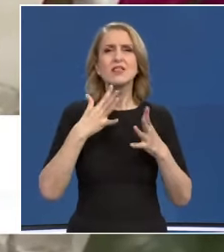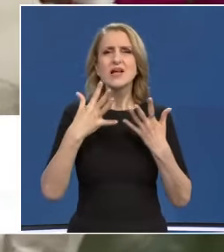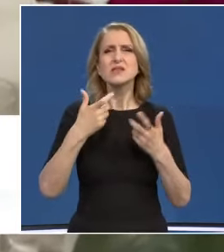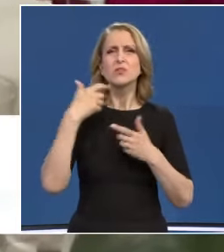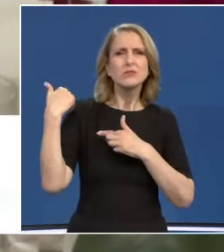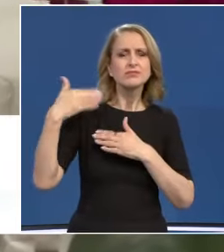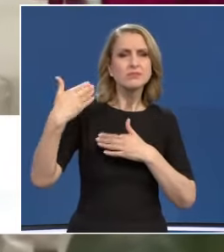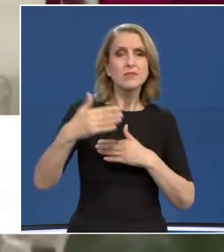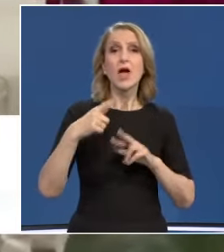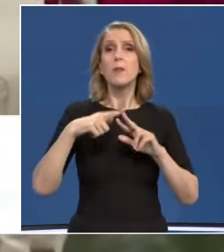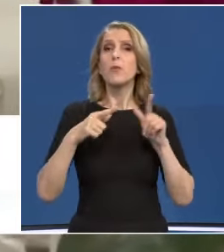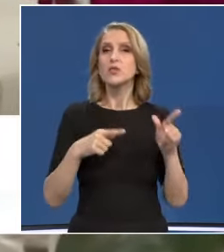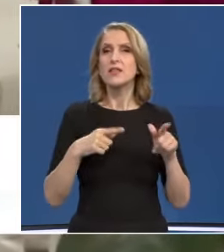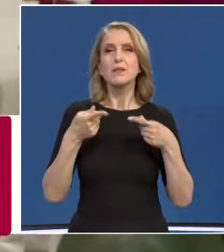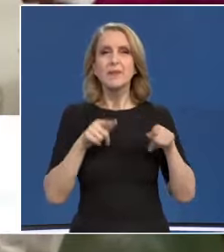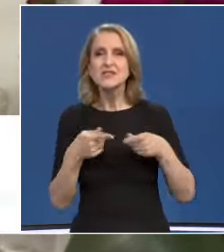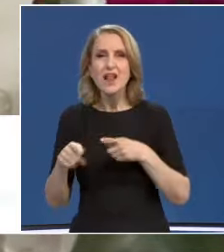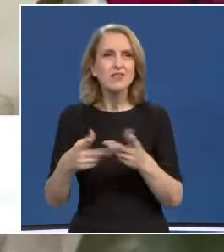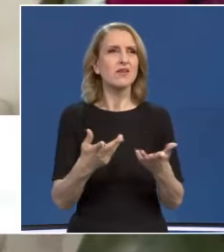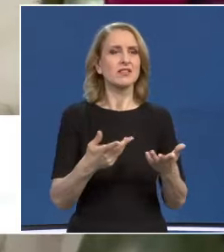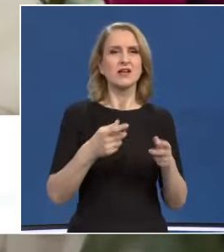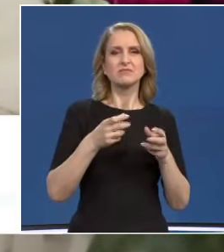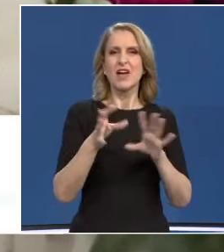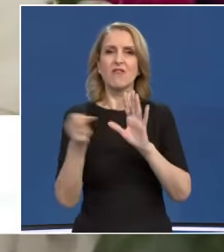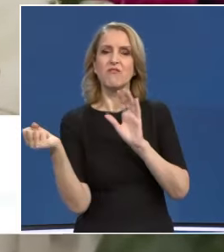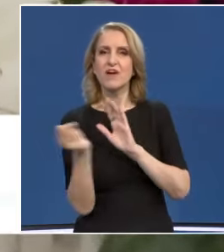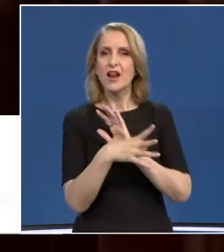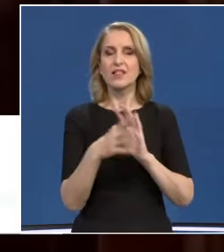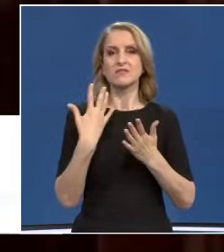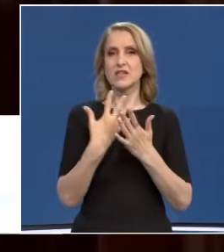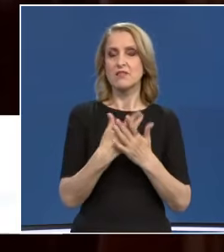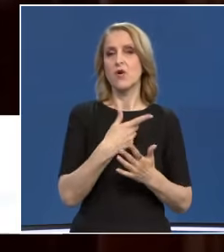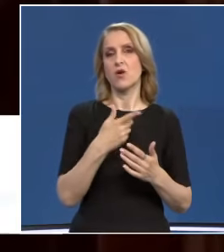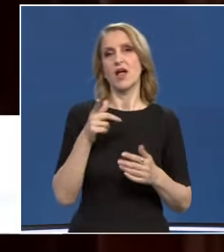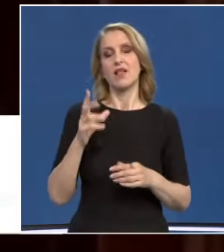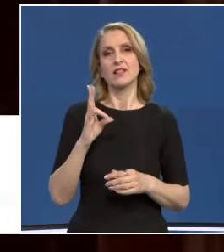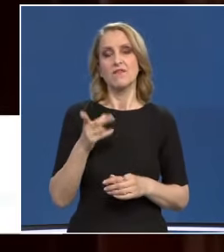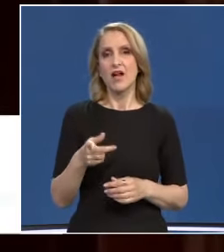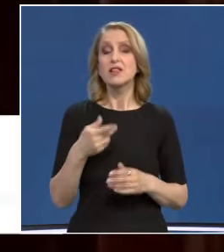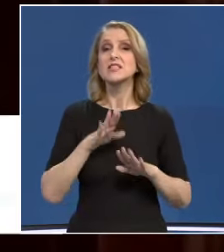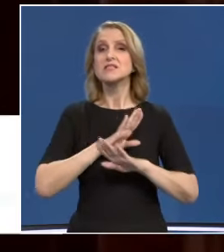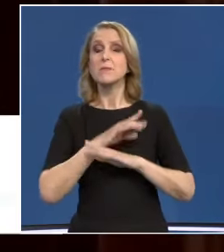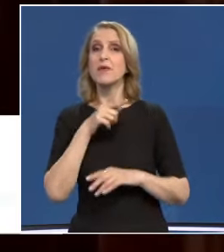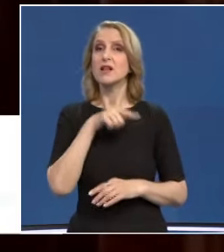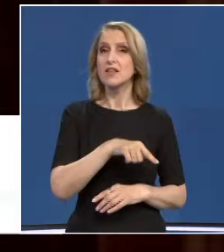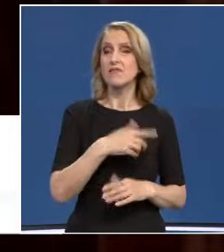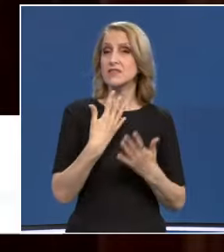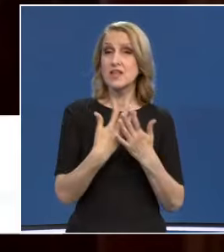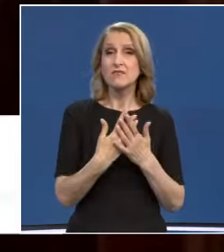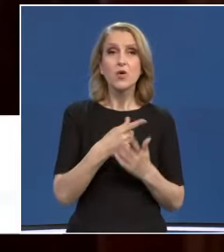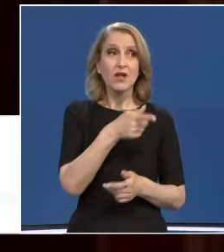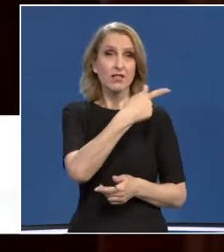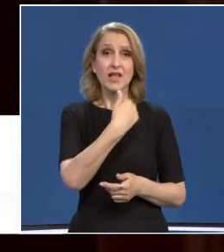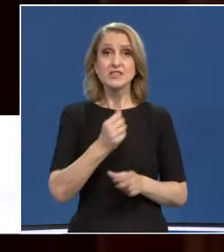руското правителство и Путин преследваха, тровеха и хвърляха в затвора Алексей Навални. Смъртта му в руски затвор, фиксацията и страхът от един